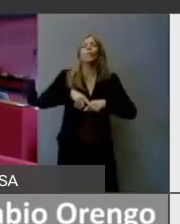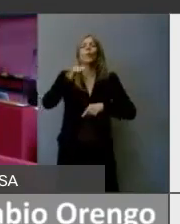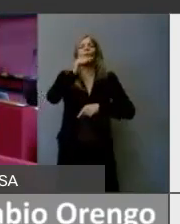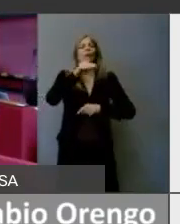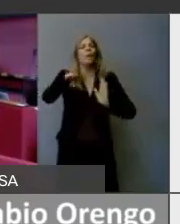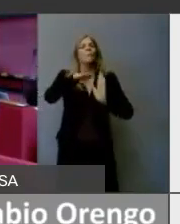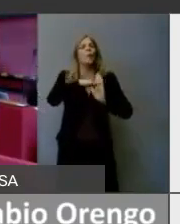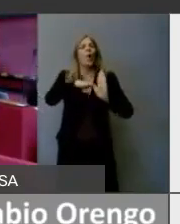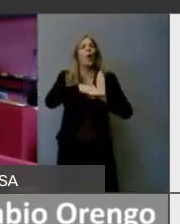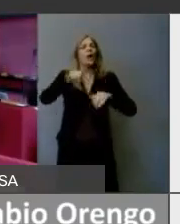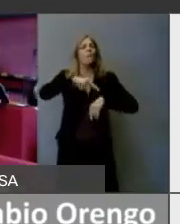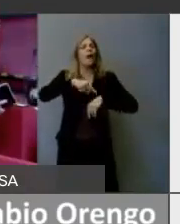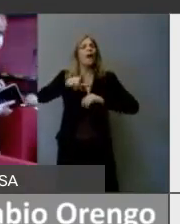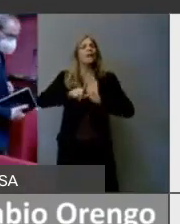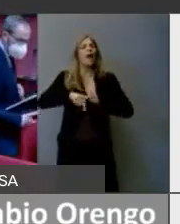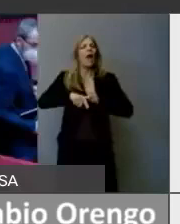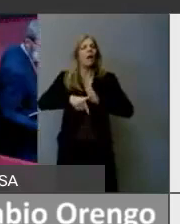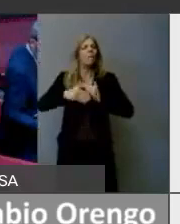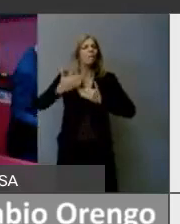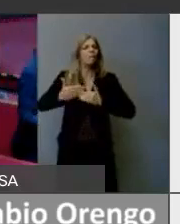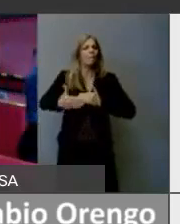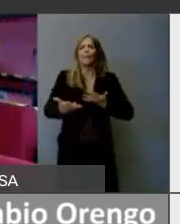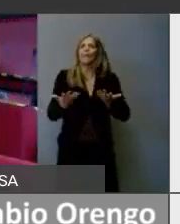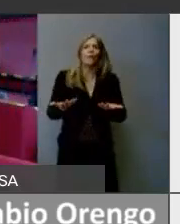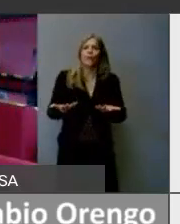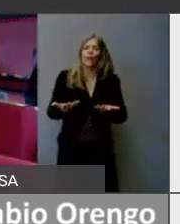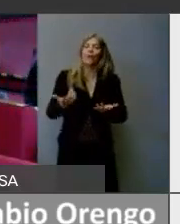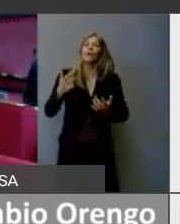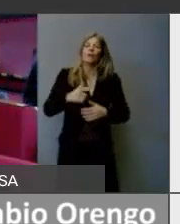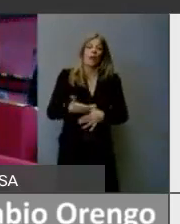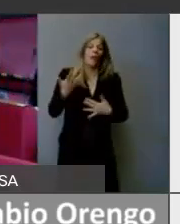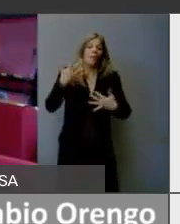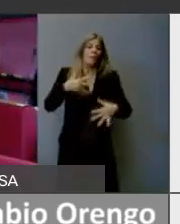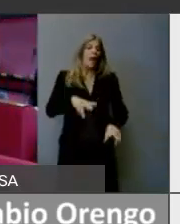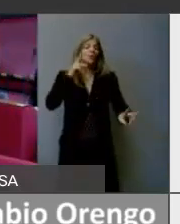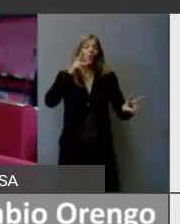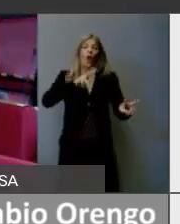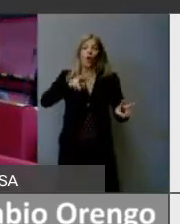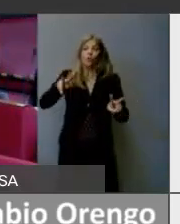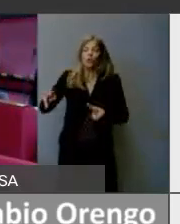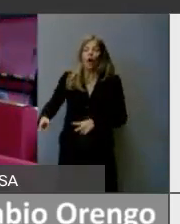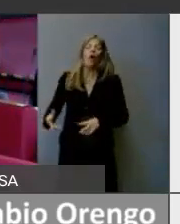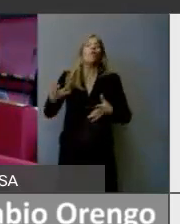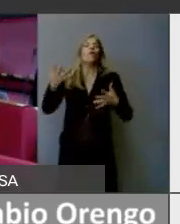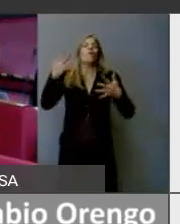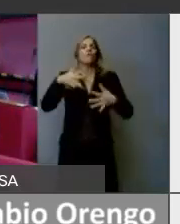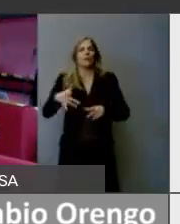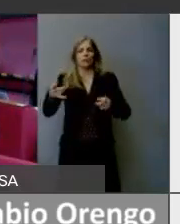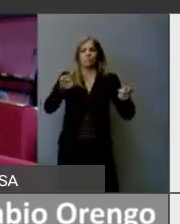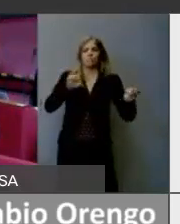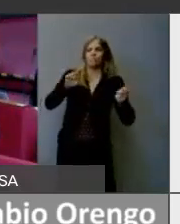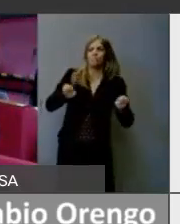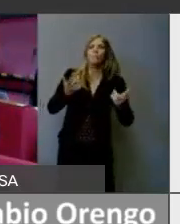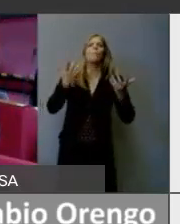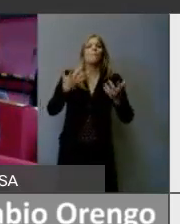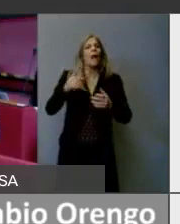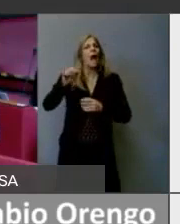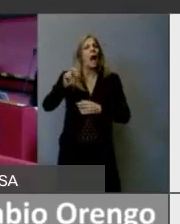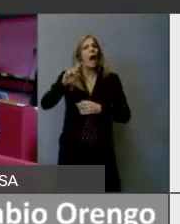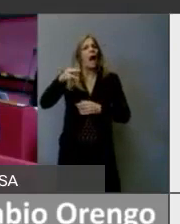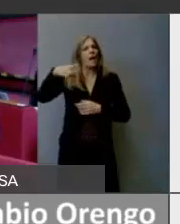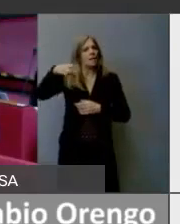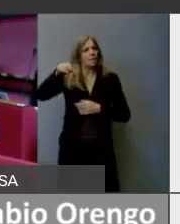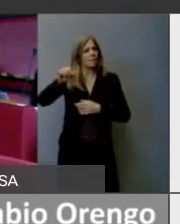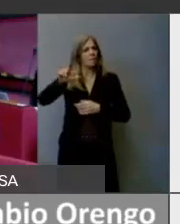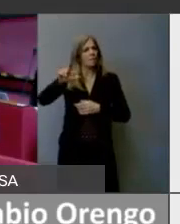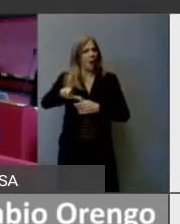e soprattutto nel momento in cui sono stati fatti i controlli e sono stati attenzionati gli organi di controllo, la stessa ARPAL più volte ha scritto che